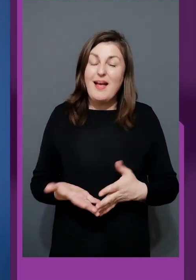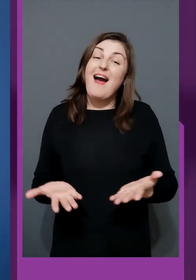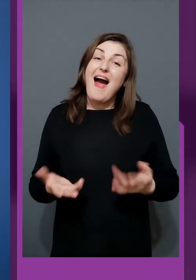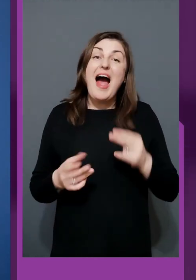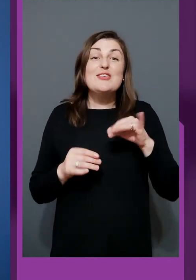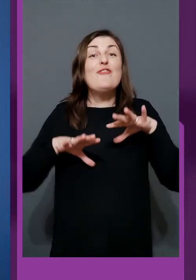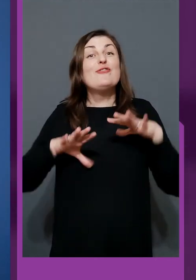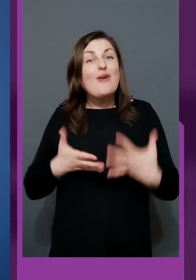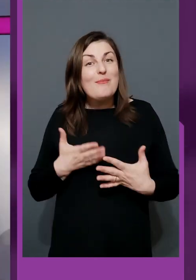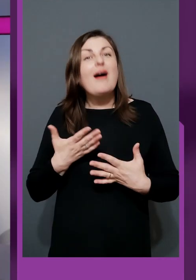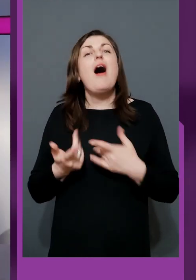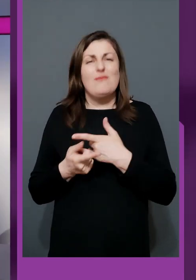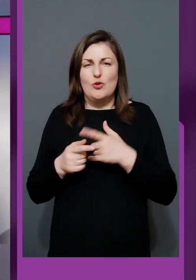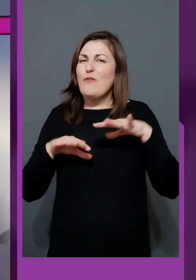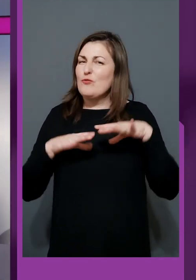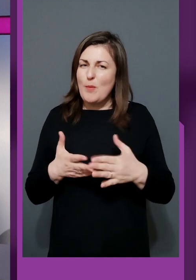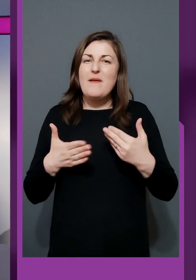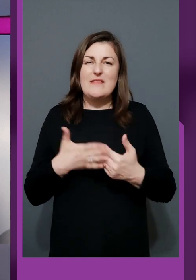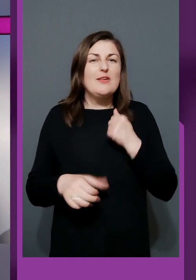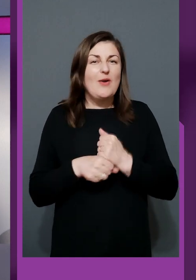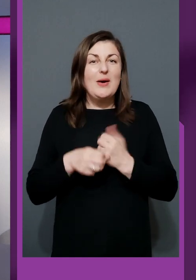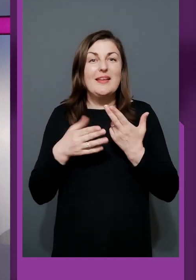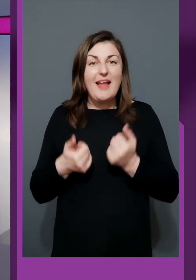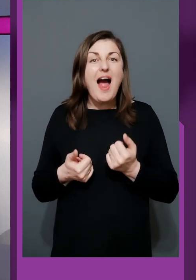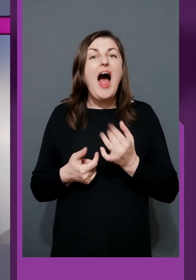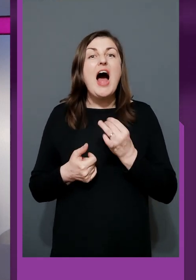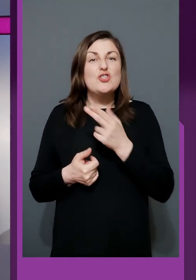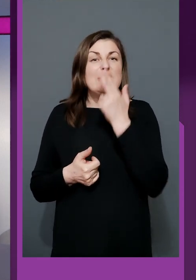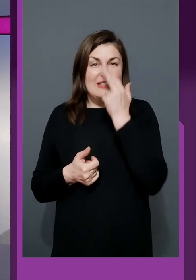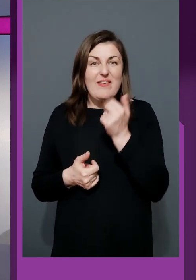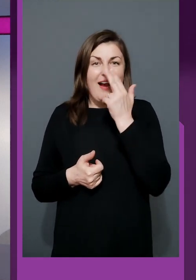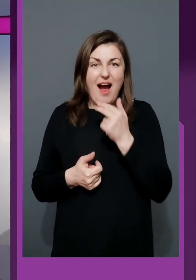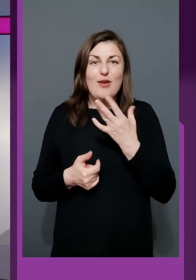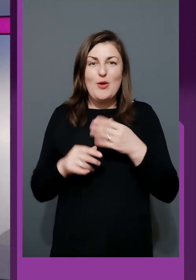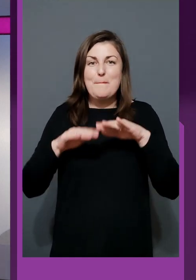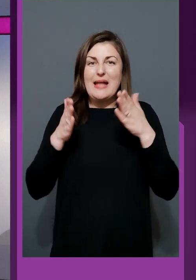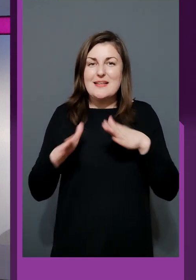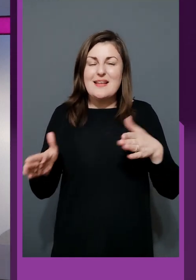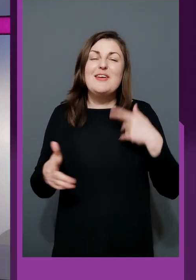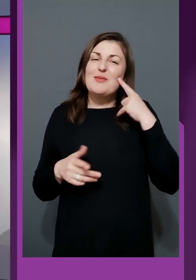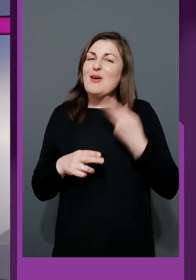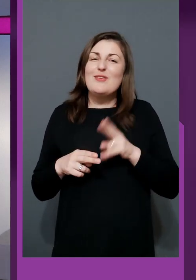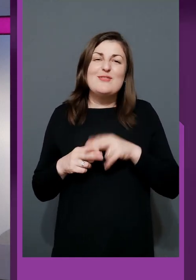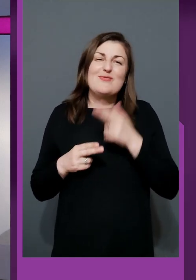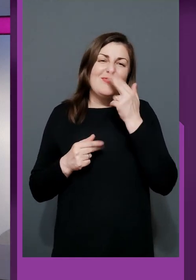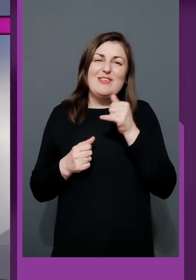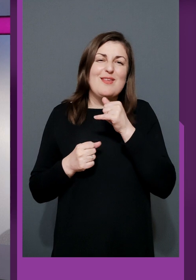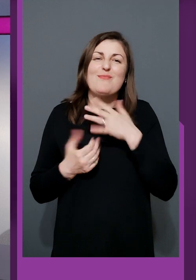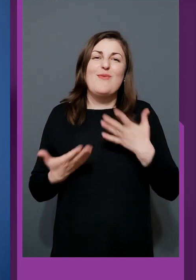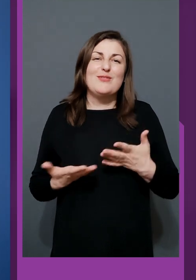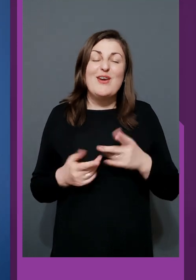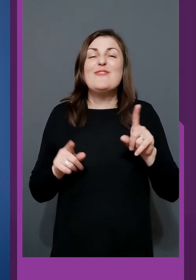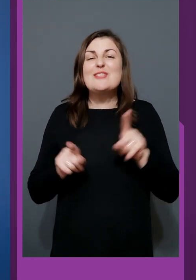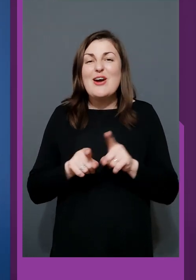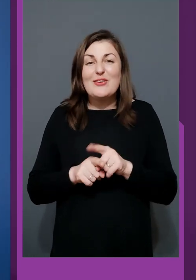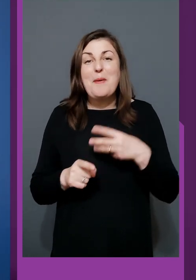от чи втомилися вони від Вони втомилися від роботи так а от чи звикають до п Я думаю що до цього звикнуть не можна тому що